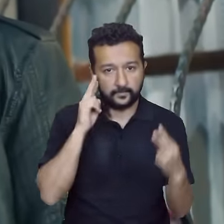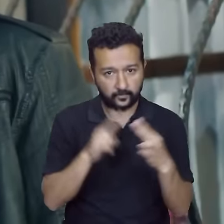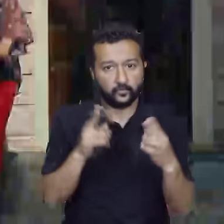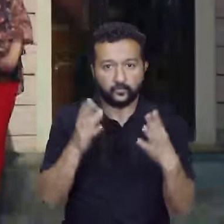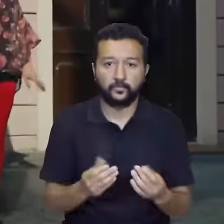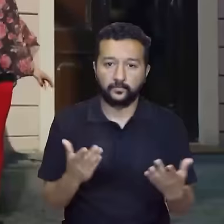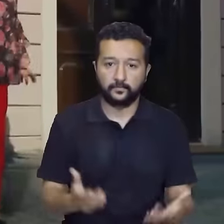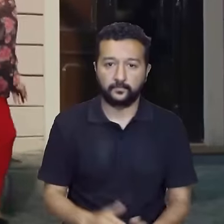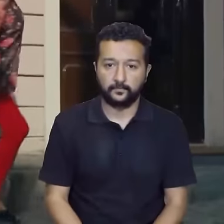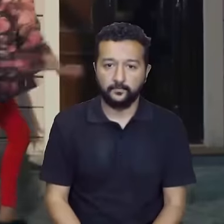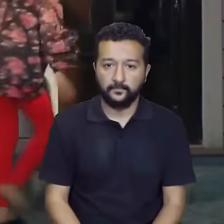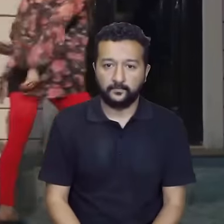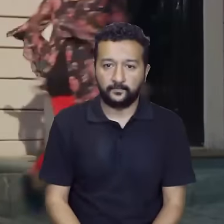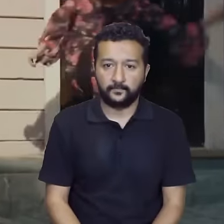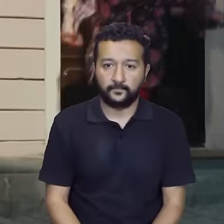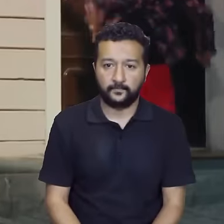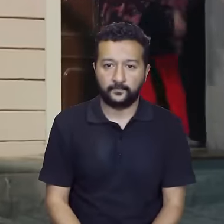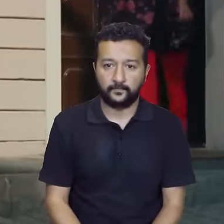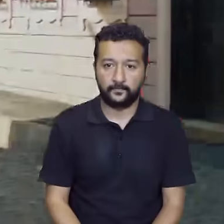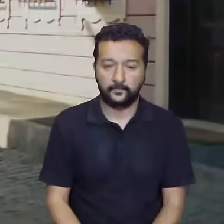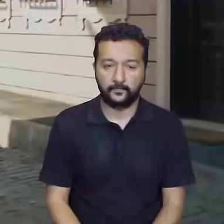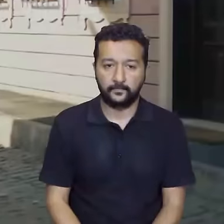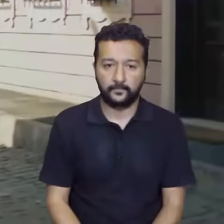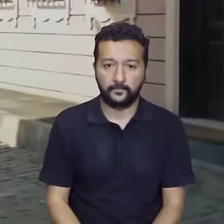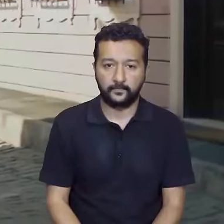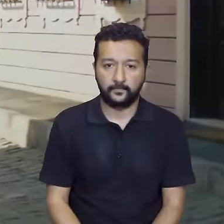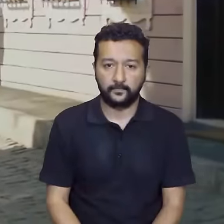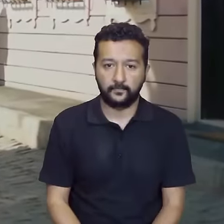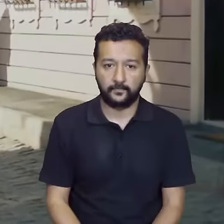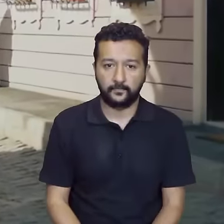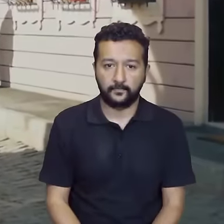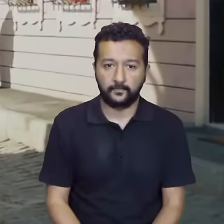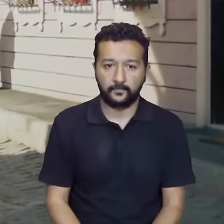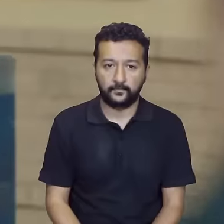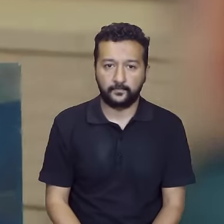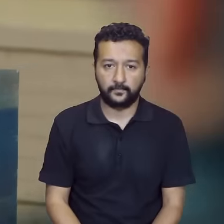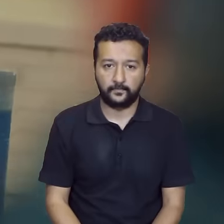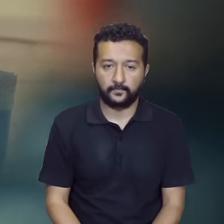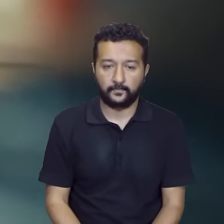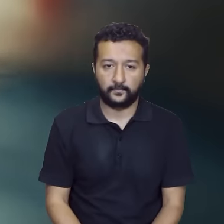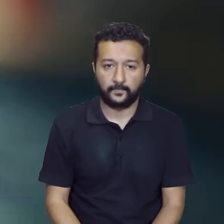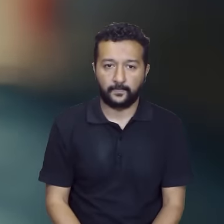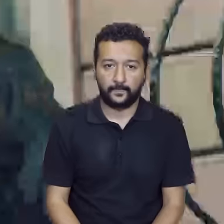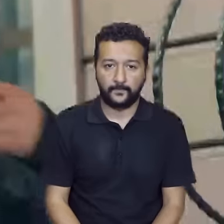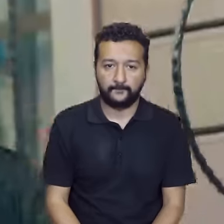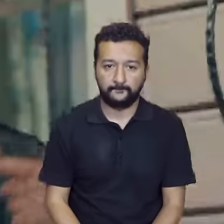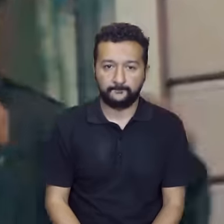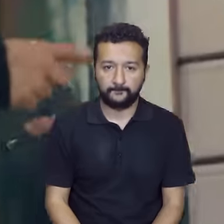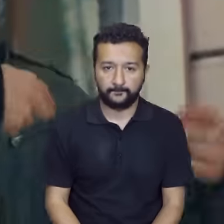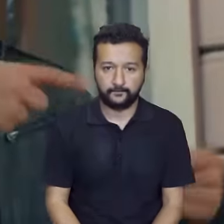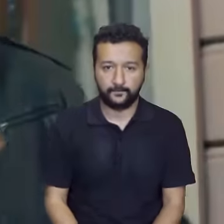Görüşürüz. Şener'e göz devirerek atarlı içeri girdi. İlyas'la Şener iki hasım gibi göz göze